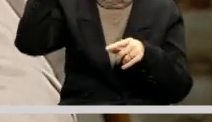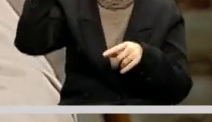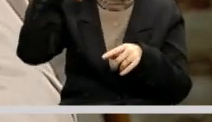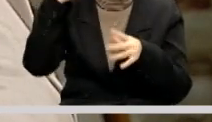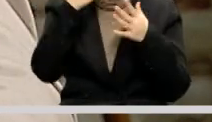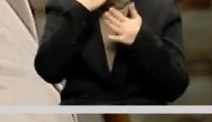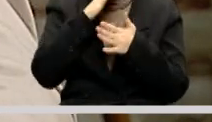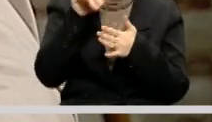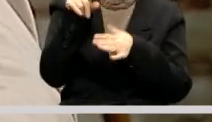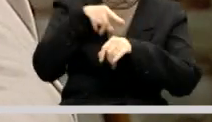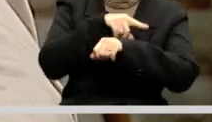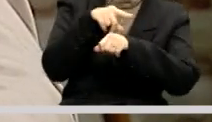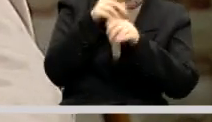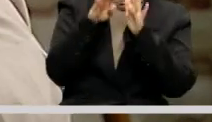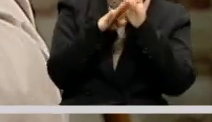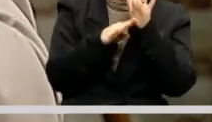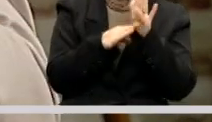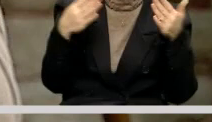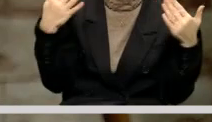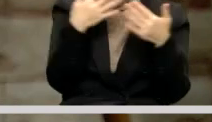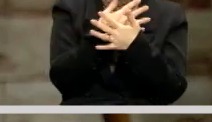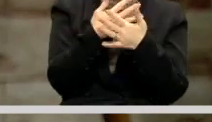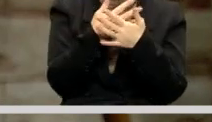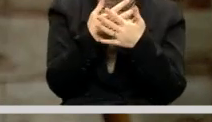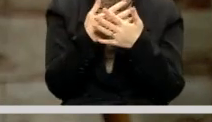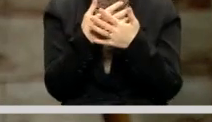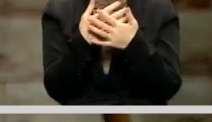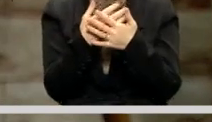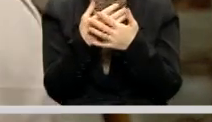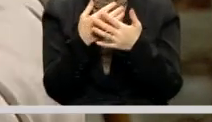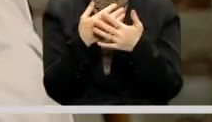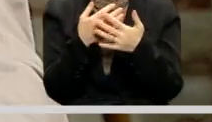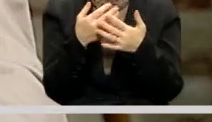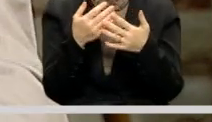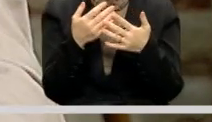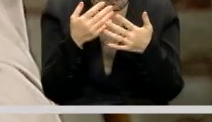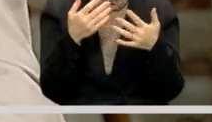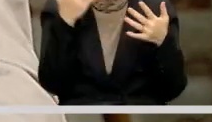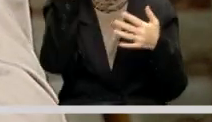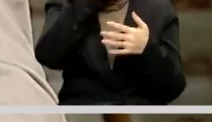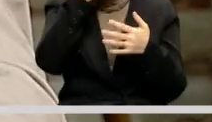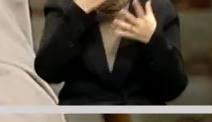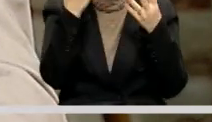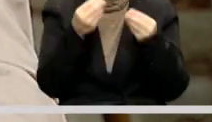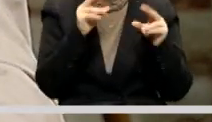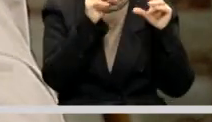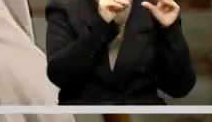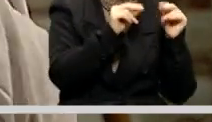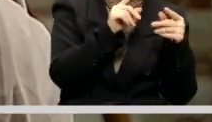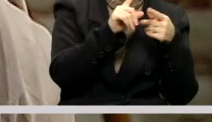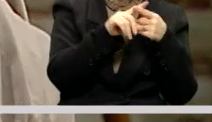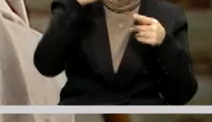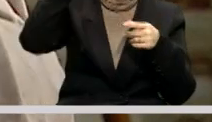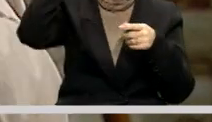akşam uyur, yani yatsı vakti gibi, yani akşam ilerleyen saatlerinde uyur. Sabah güneş gün doğumuyla beraber kalkardık.